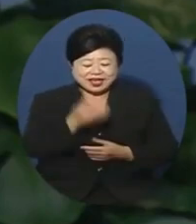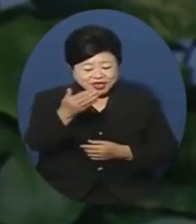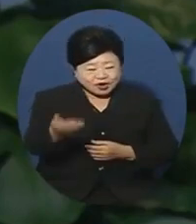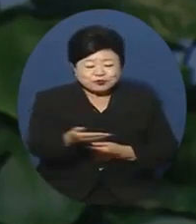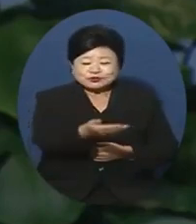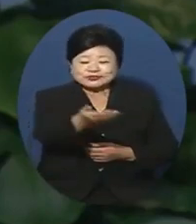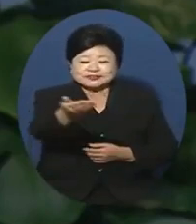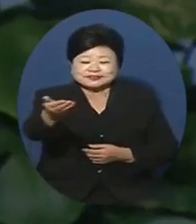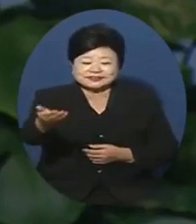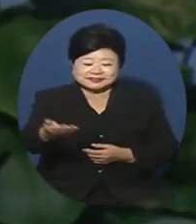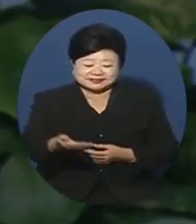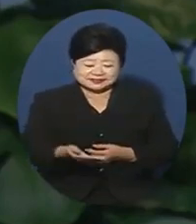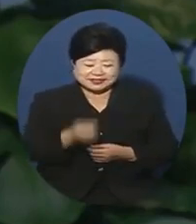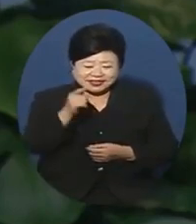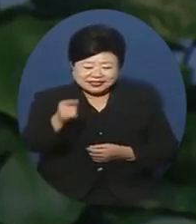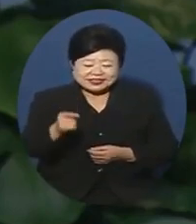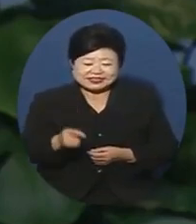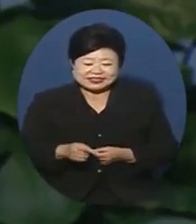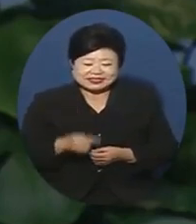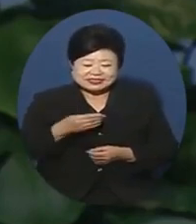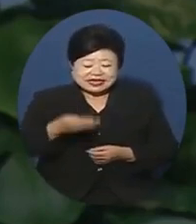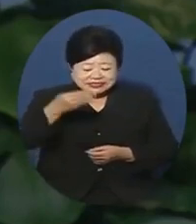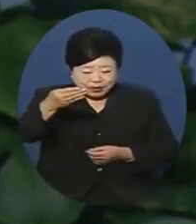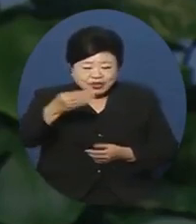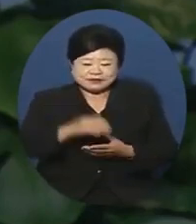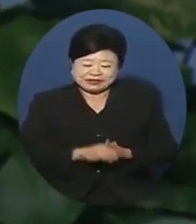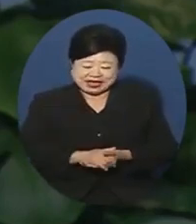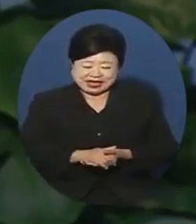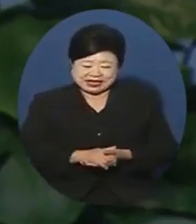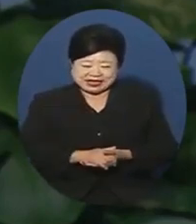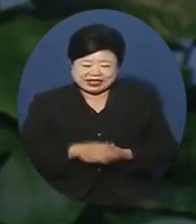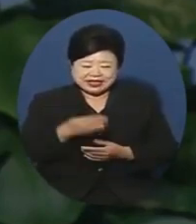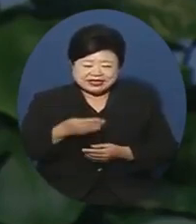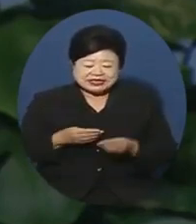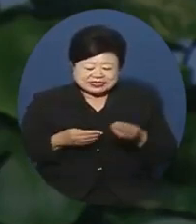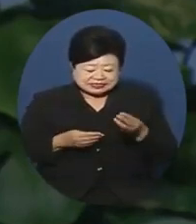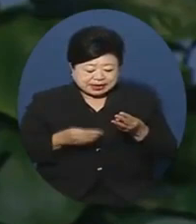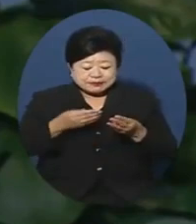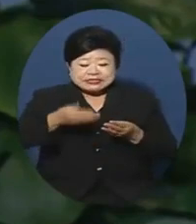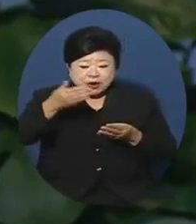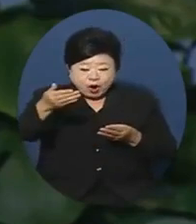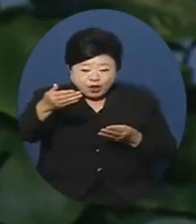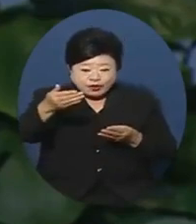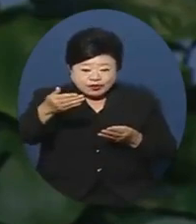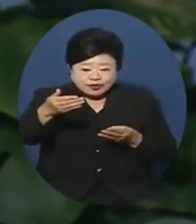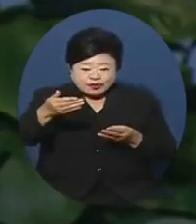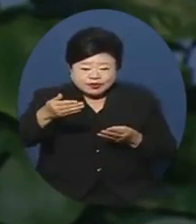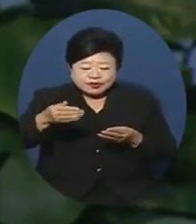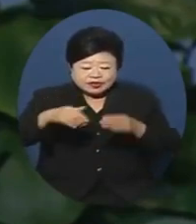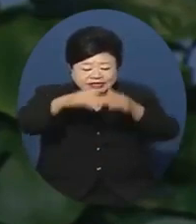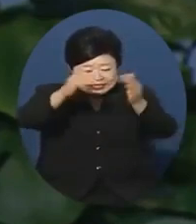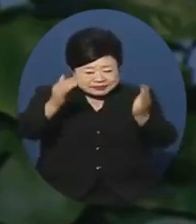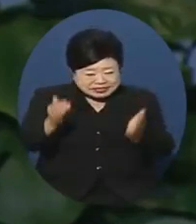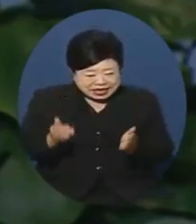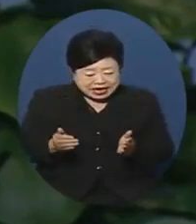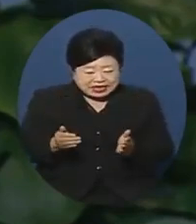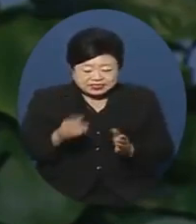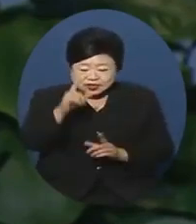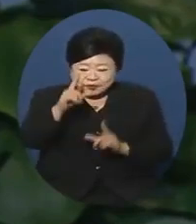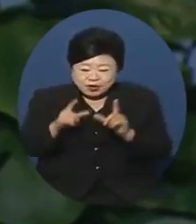여러분, 이게 4차원입니다. 3차원은 입체적인